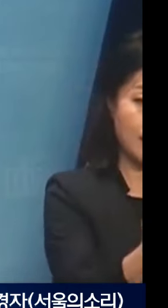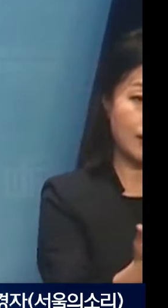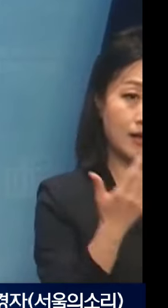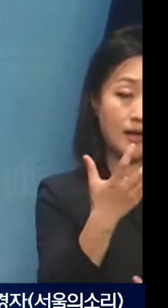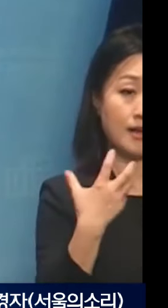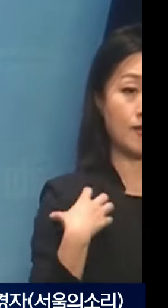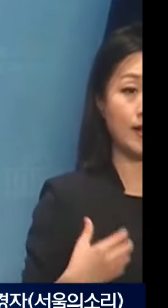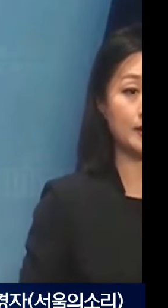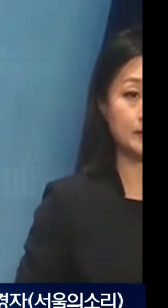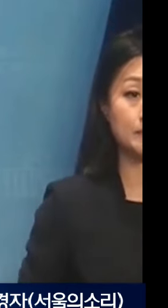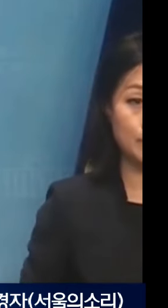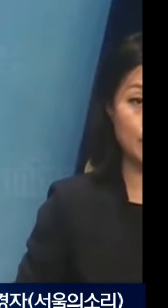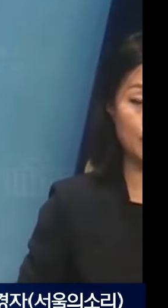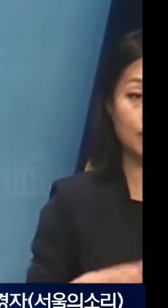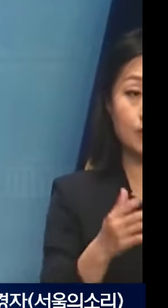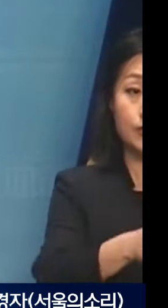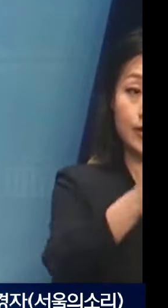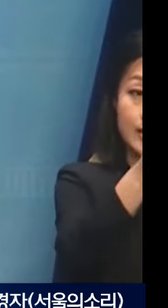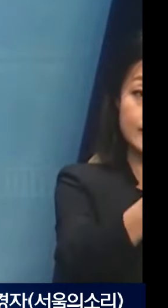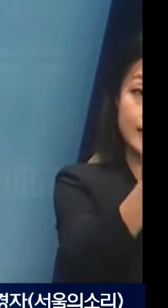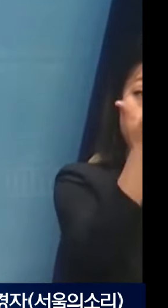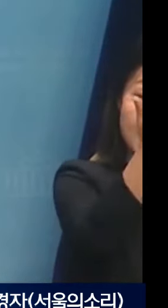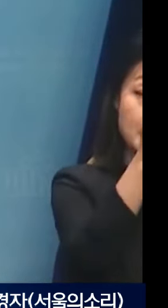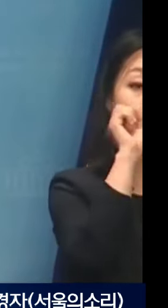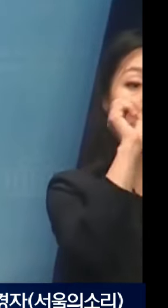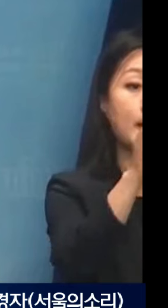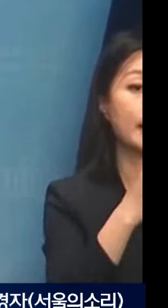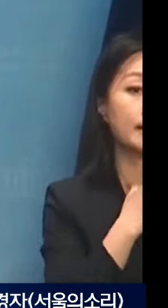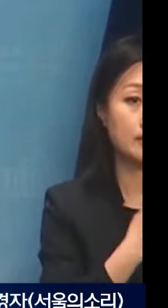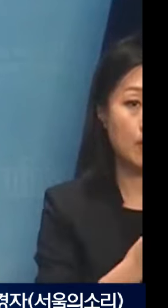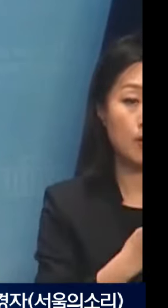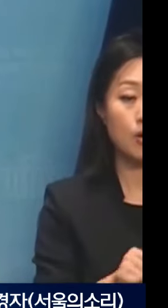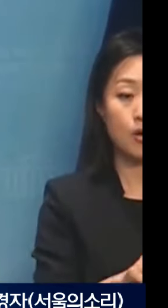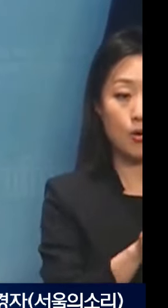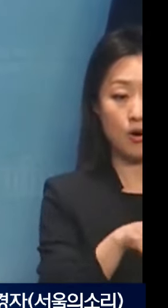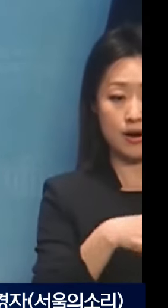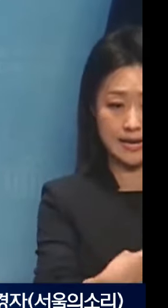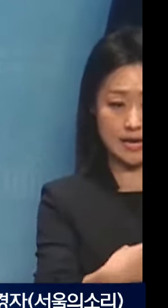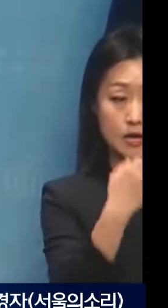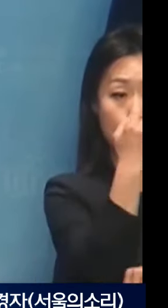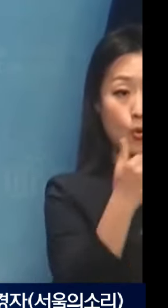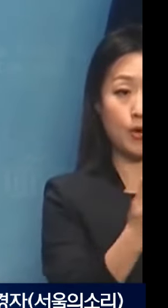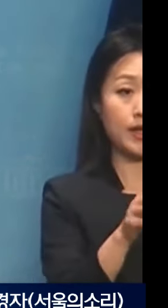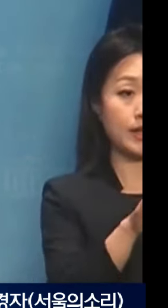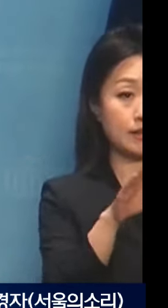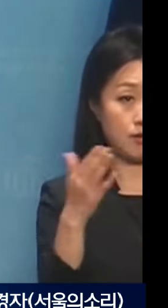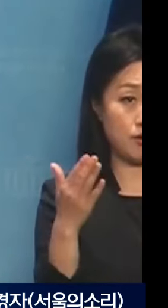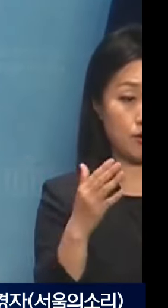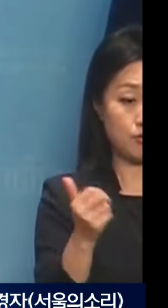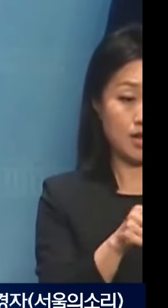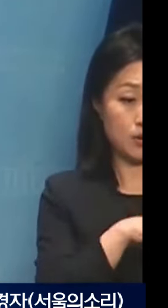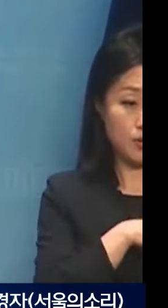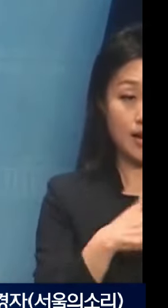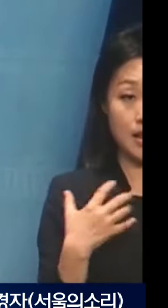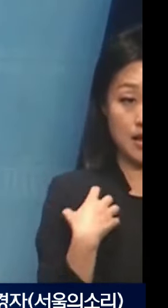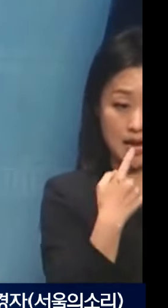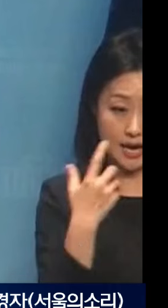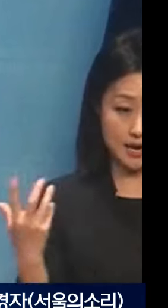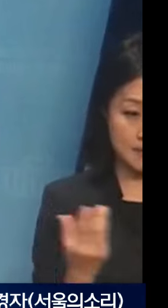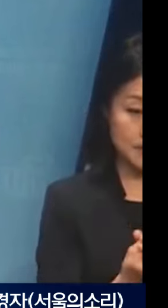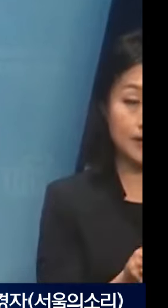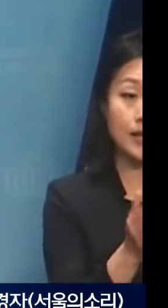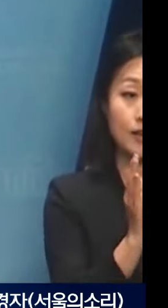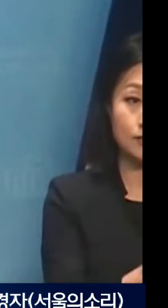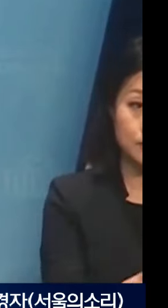본분입니다. 김진표 의장에게 분명하게 말합니다. 5월 2일 본회의를 개최해 국회의원으로서 책무를 다하게